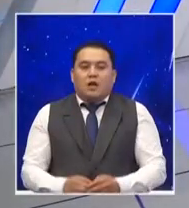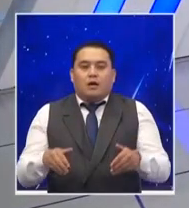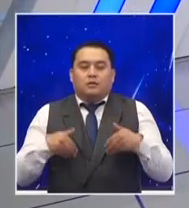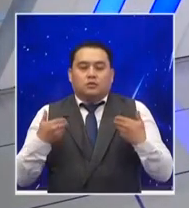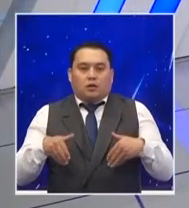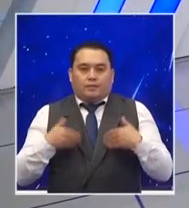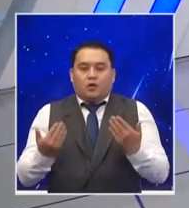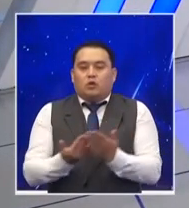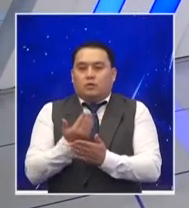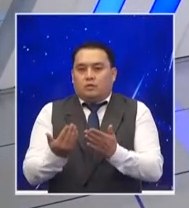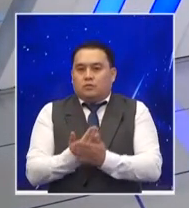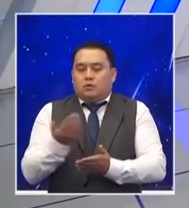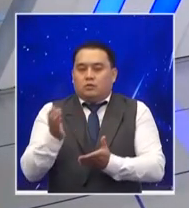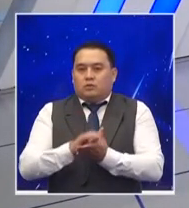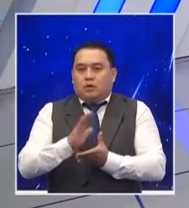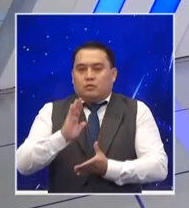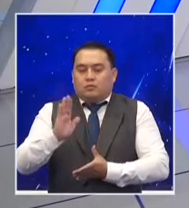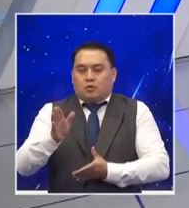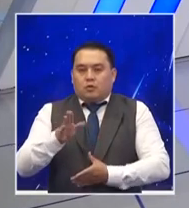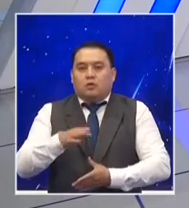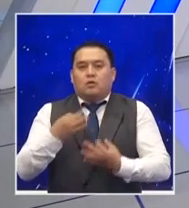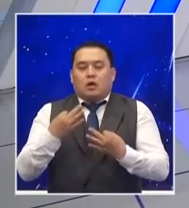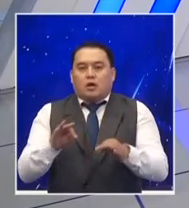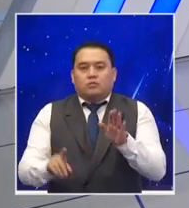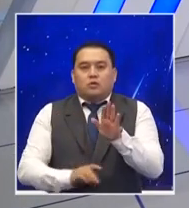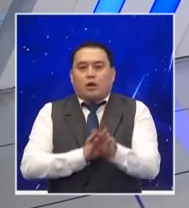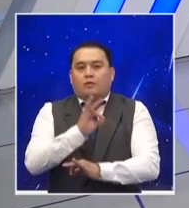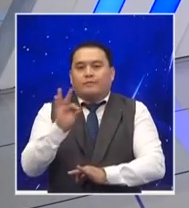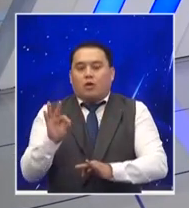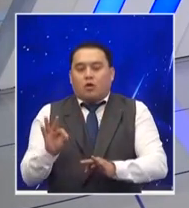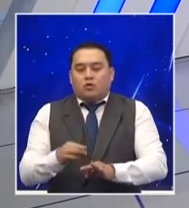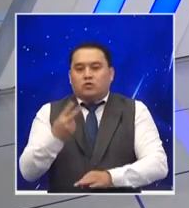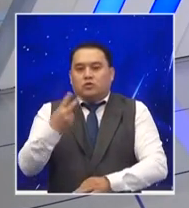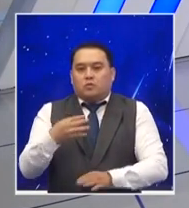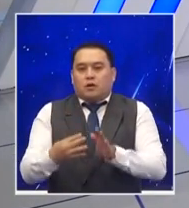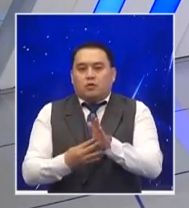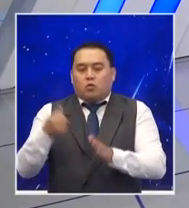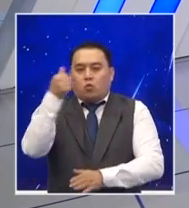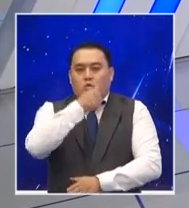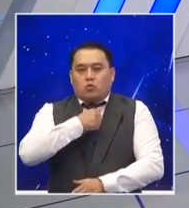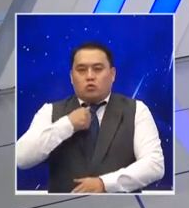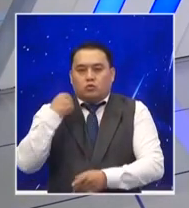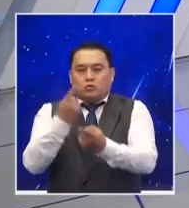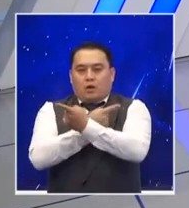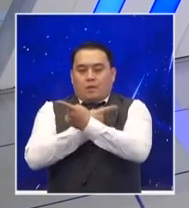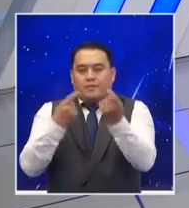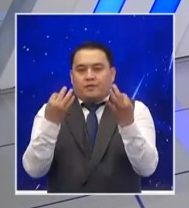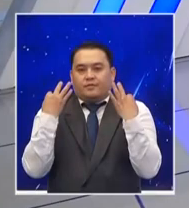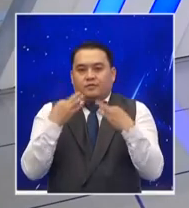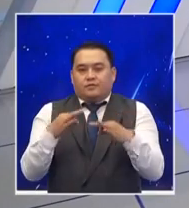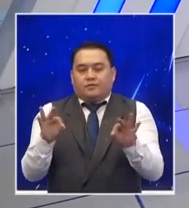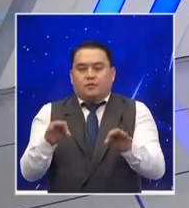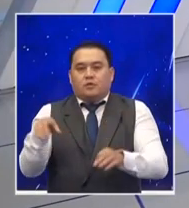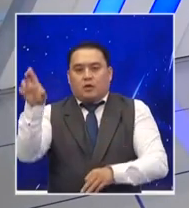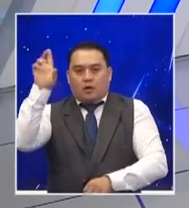Ассаламу алейкум, қадірмен көрермен. Бүгін тәуелсіздіктің таңы арайлап атқанына, Қазақстан жеке мемлекет болғанына 29